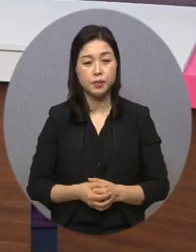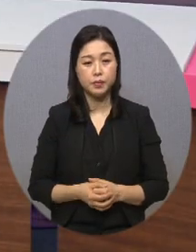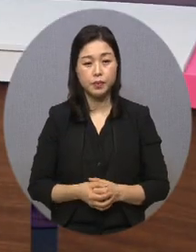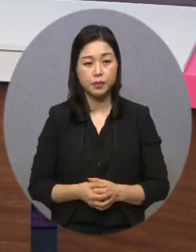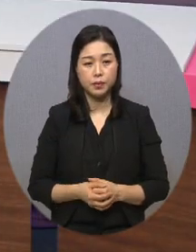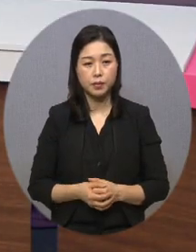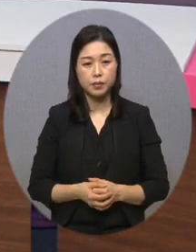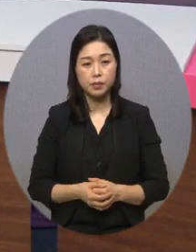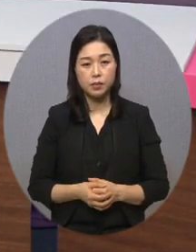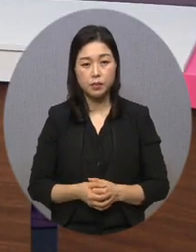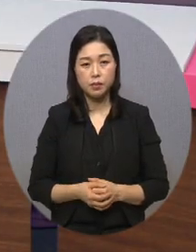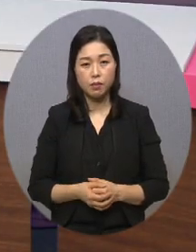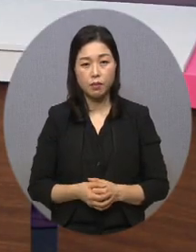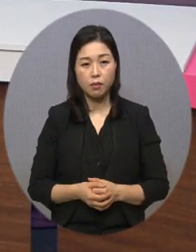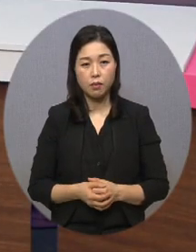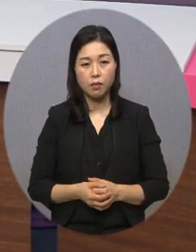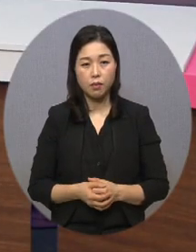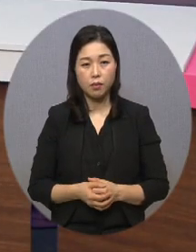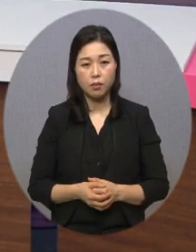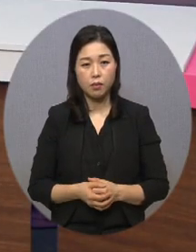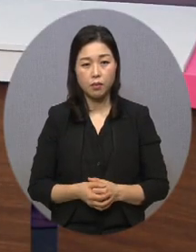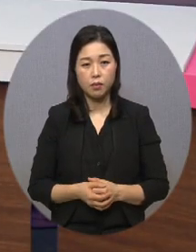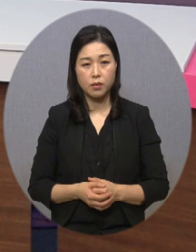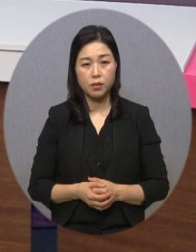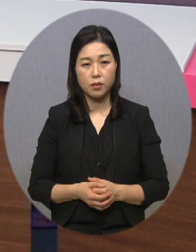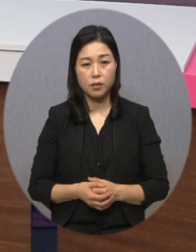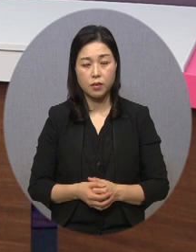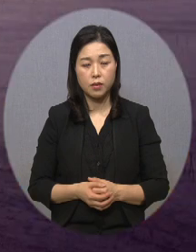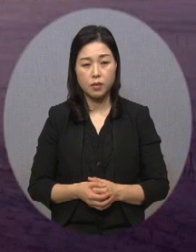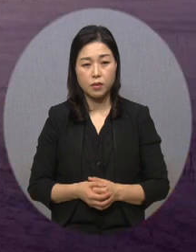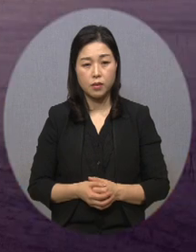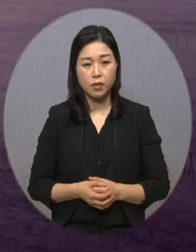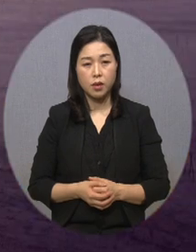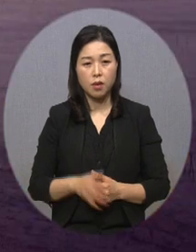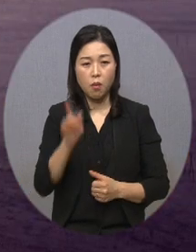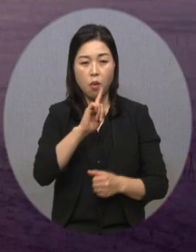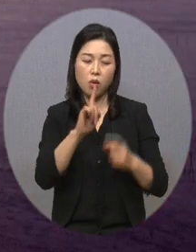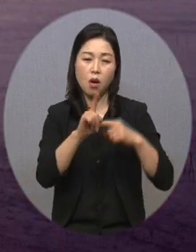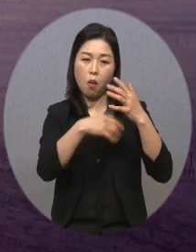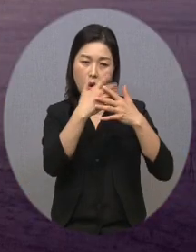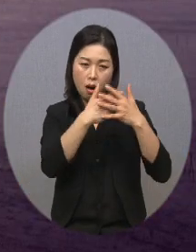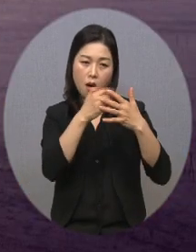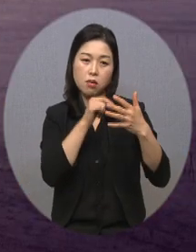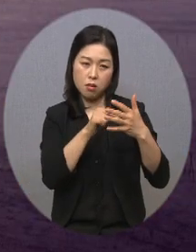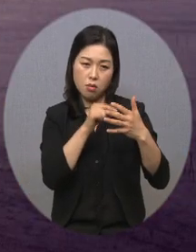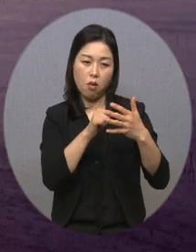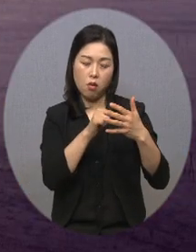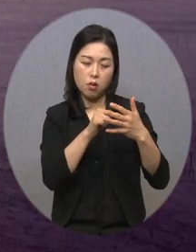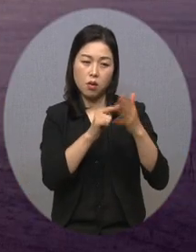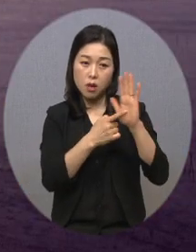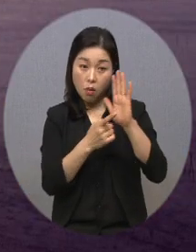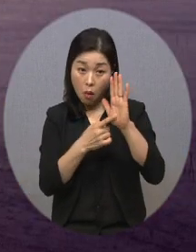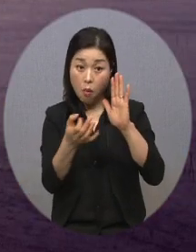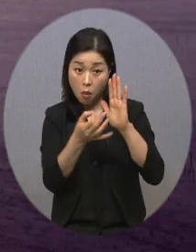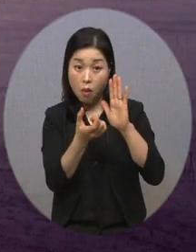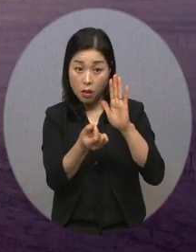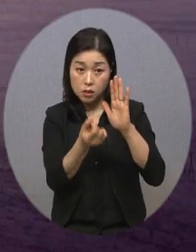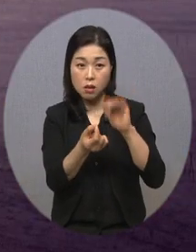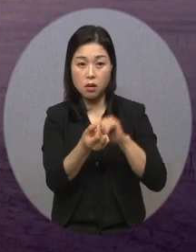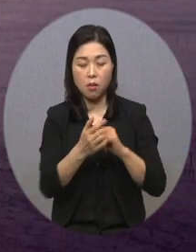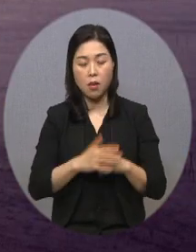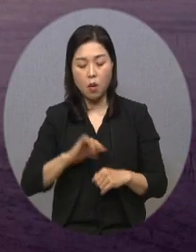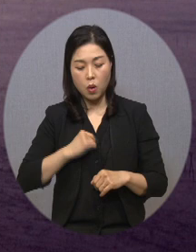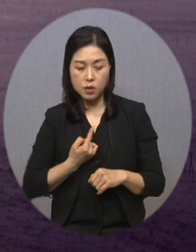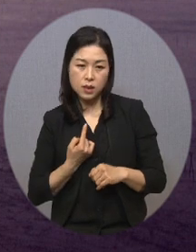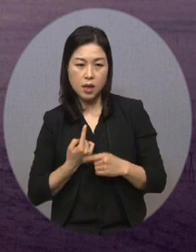네, 그렇습니다. 지금 오징어 게임에서도 나타났듯이 이제는 많은 국민들께서 사실은 혼자 식사를